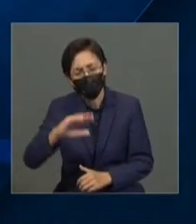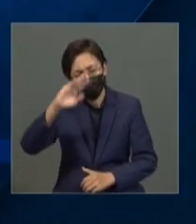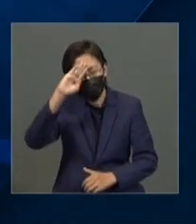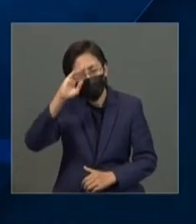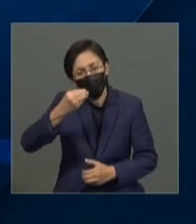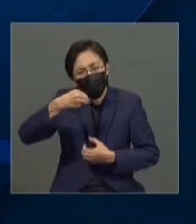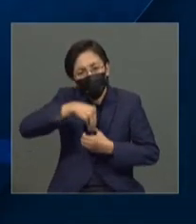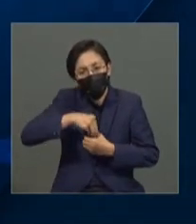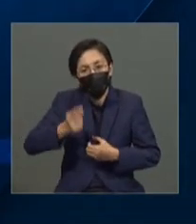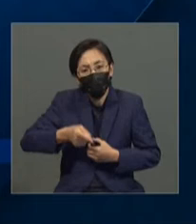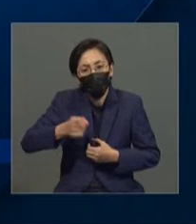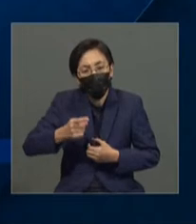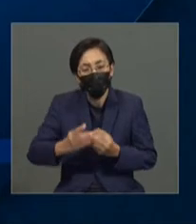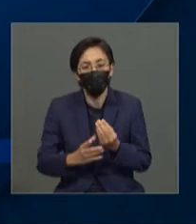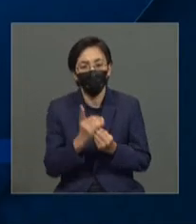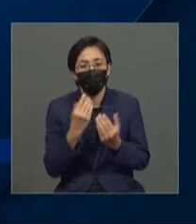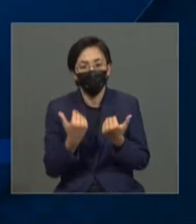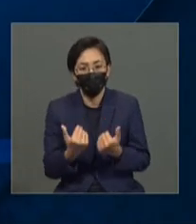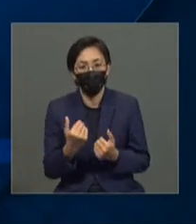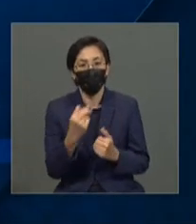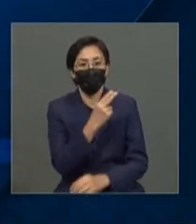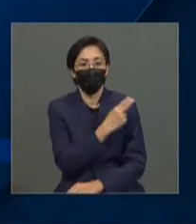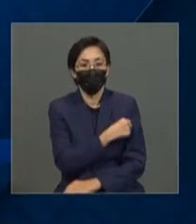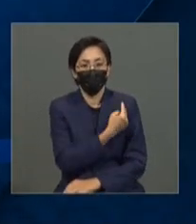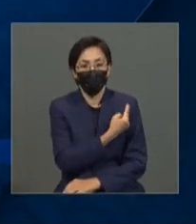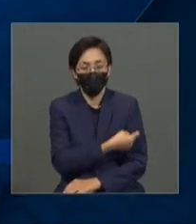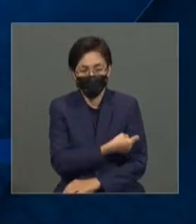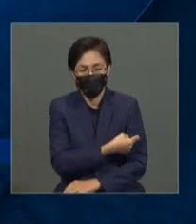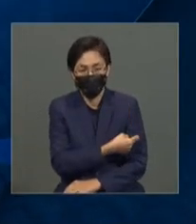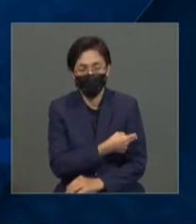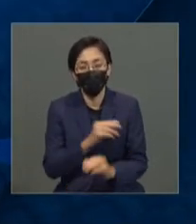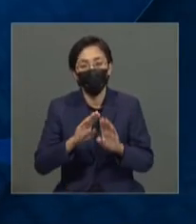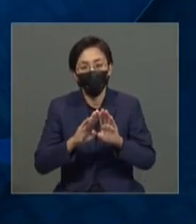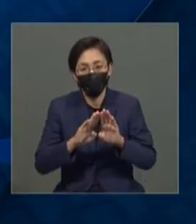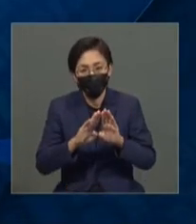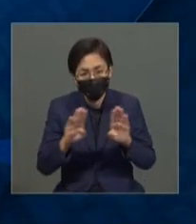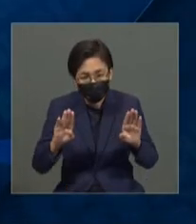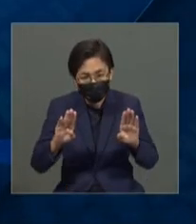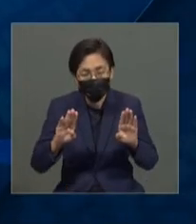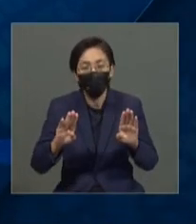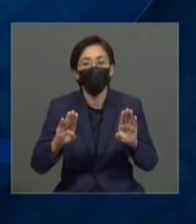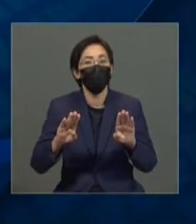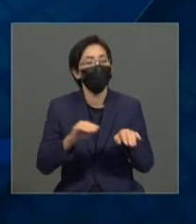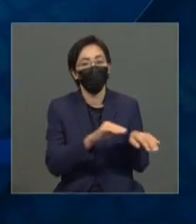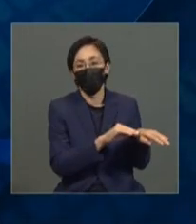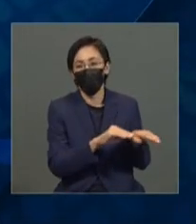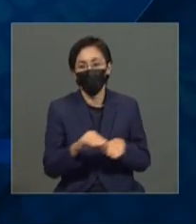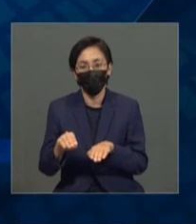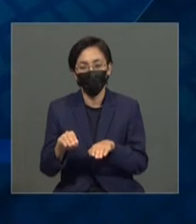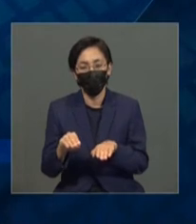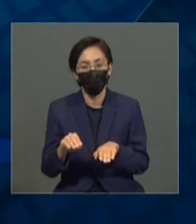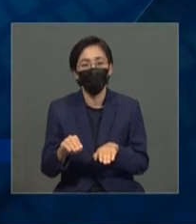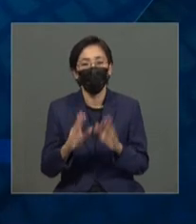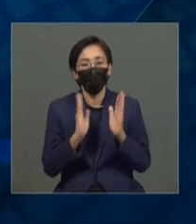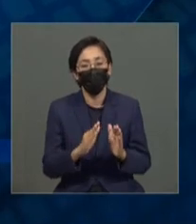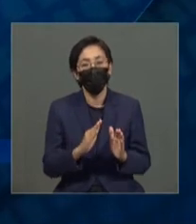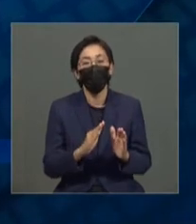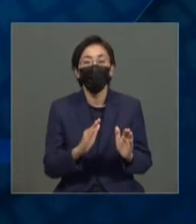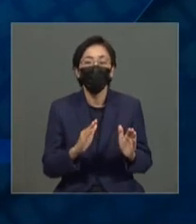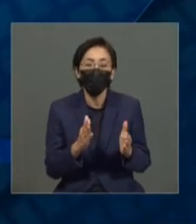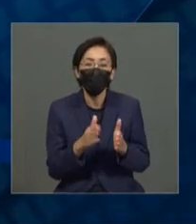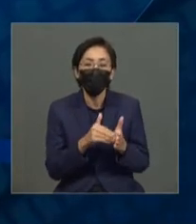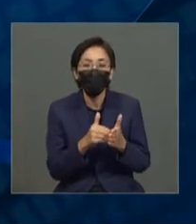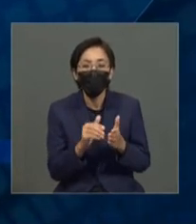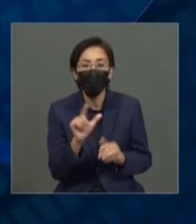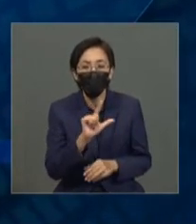ำตัวสัปดาห์นี้นะคะโรงพยาบาลบุษราคำจะพร้อม activate และเปิดทำการรับผู้ป่วยระ